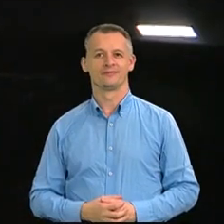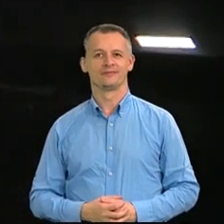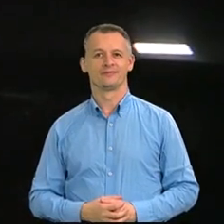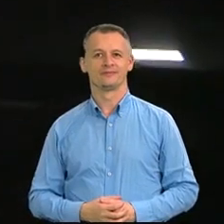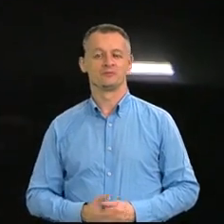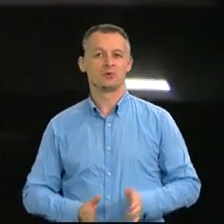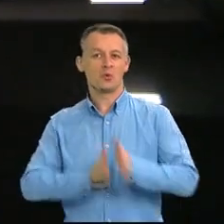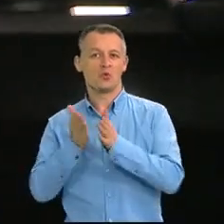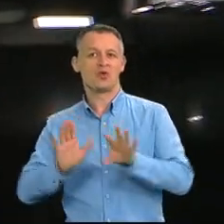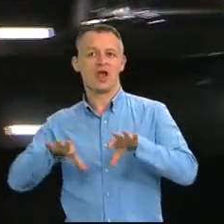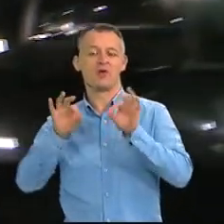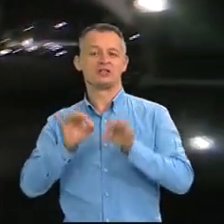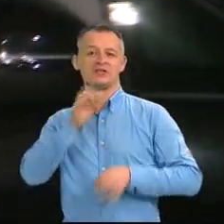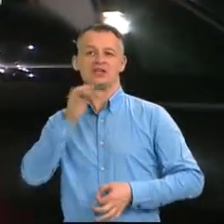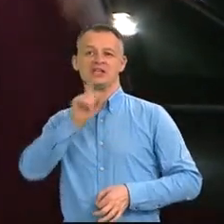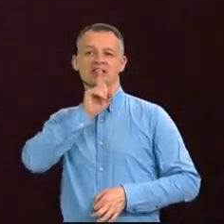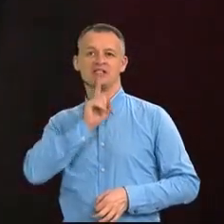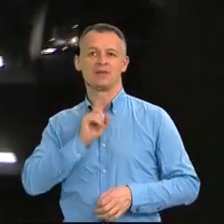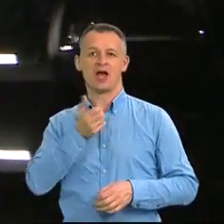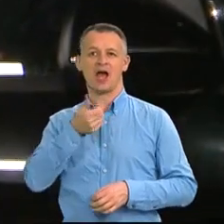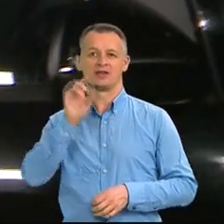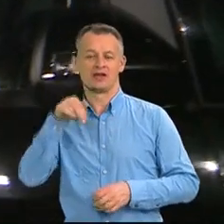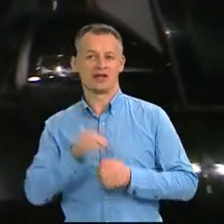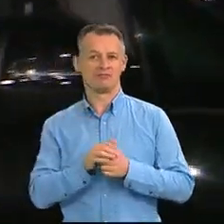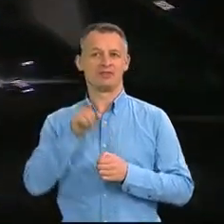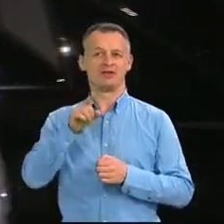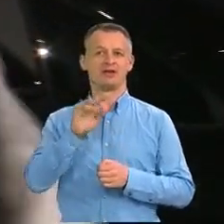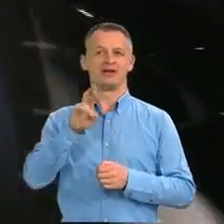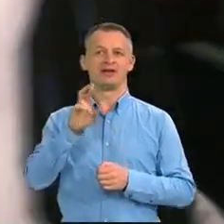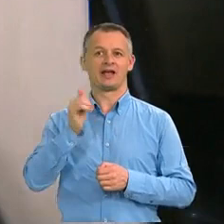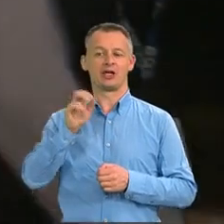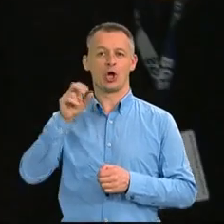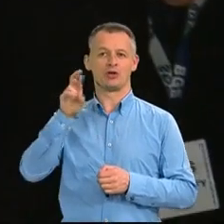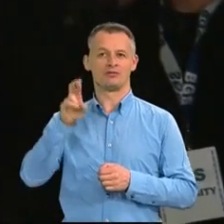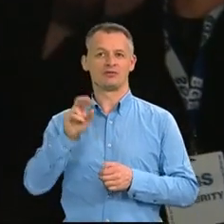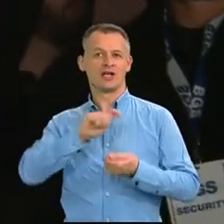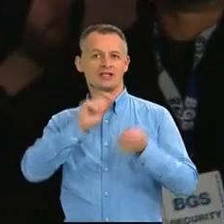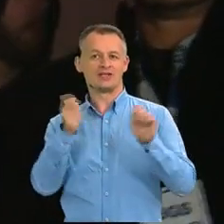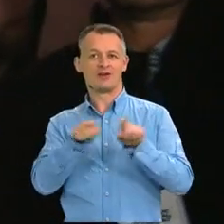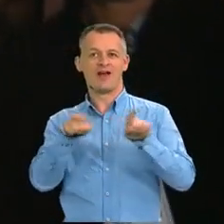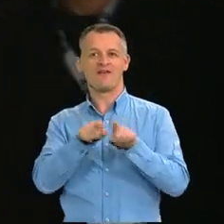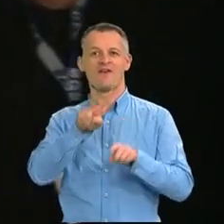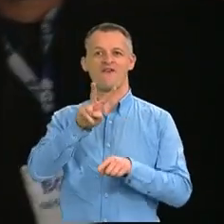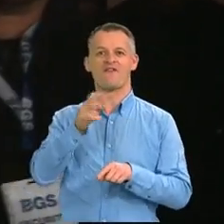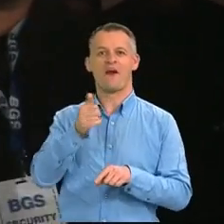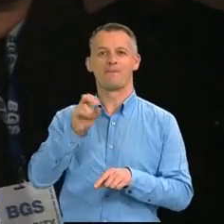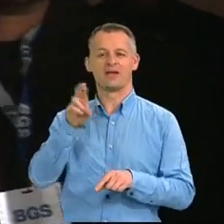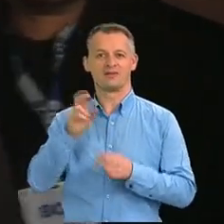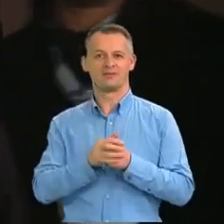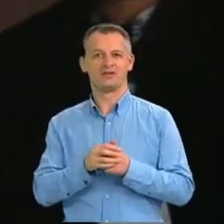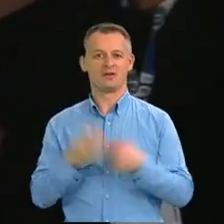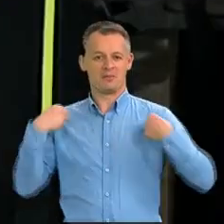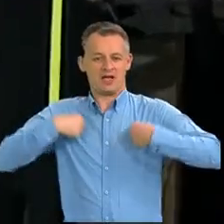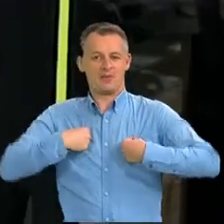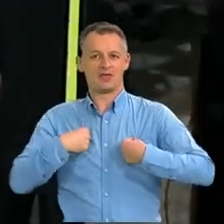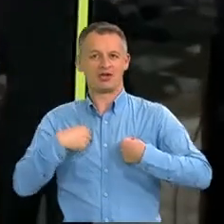Unii dintre ei au ales să fie simpli. Actorul Adrian Grenier s-a transformat într-un vampir, așa că ținuta și machiajul nu i-au dat mari bătăi